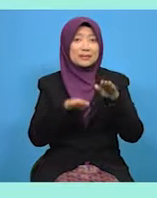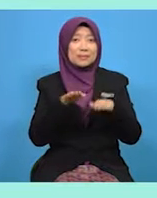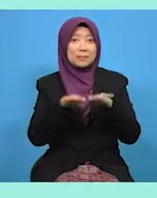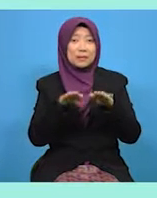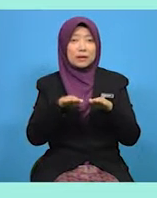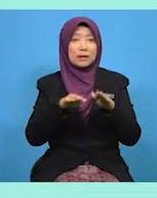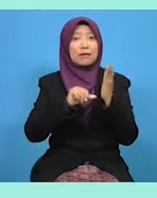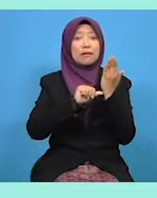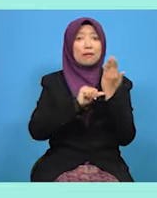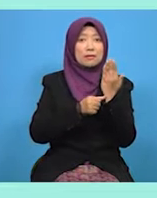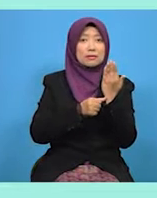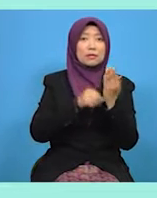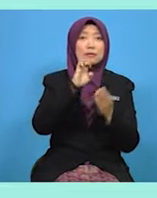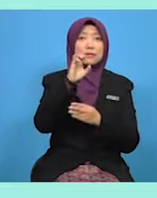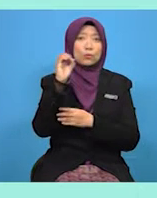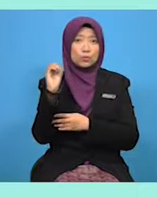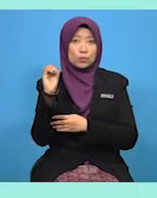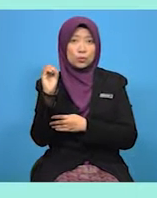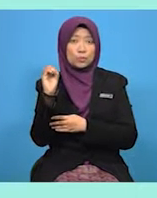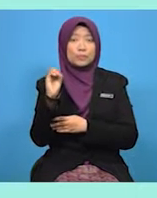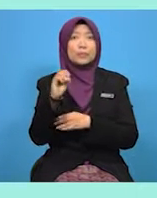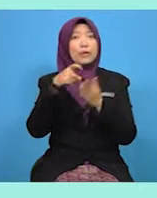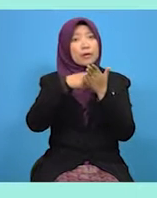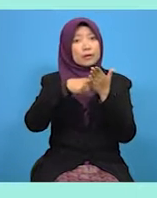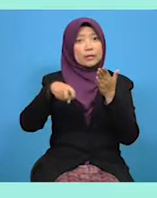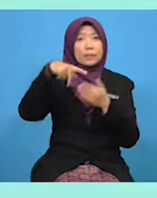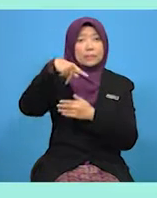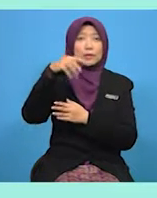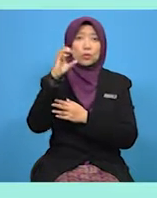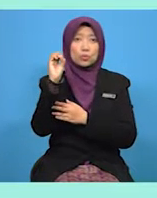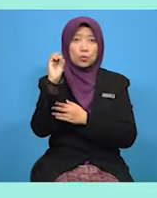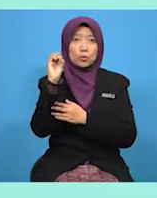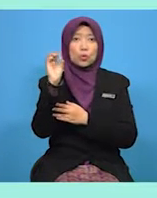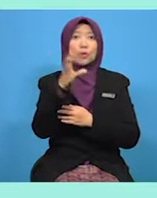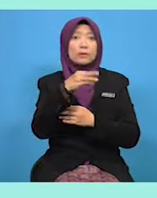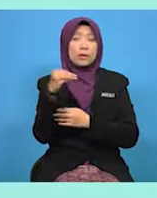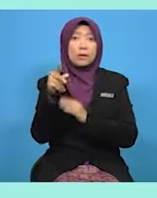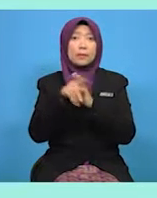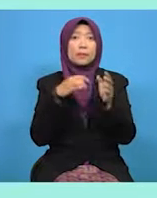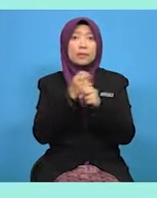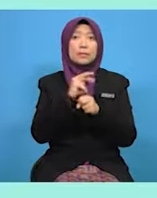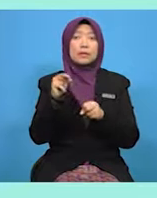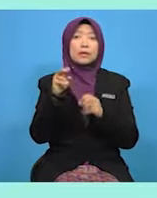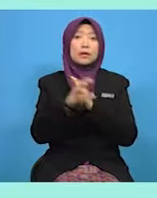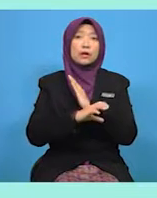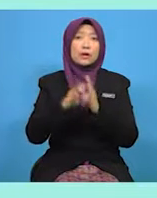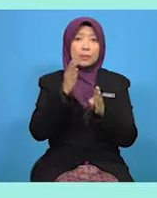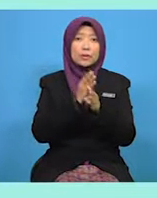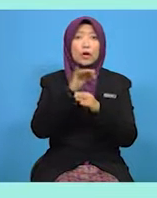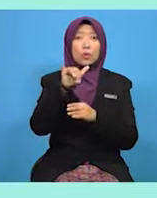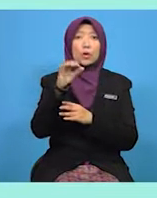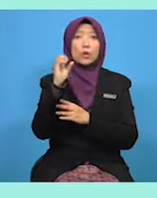Keseimbangan asal pada E kosong, harga P kosong dan pendapatan negara benar pada